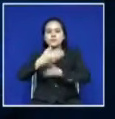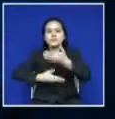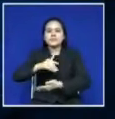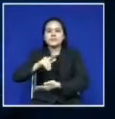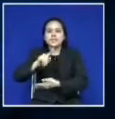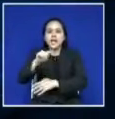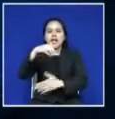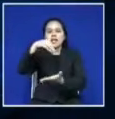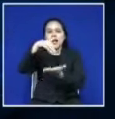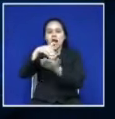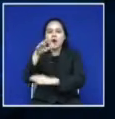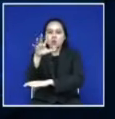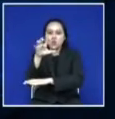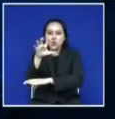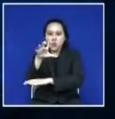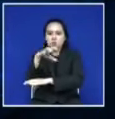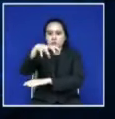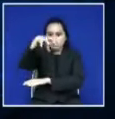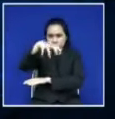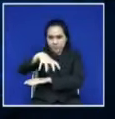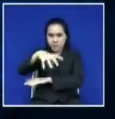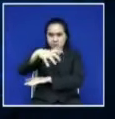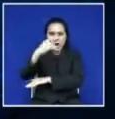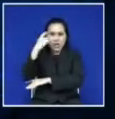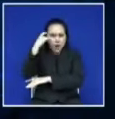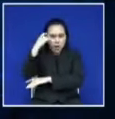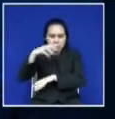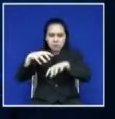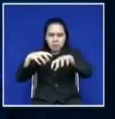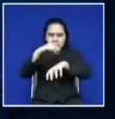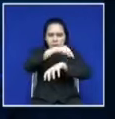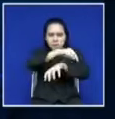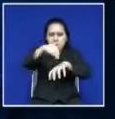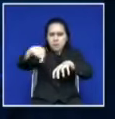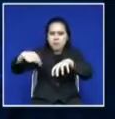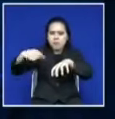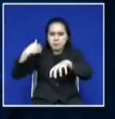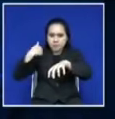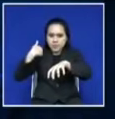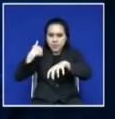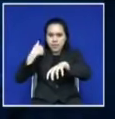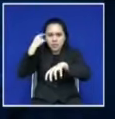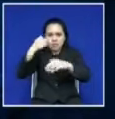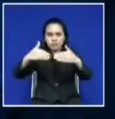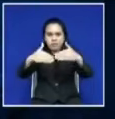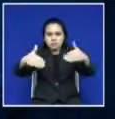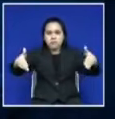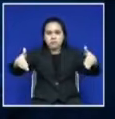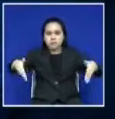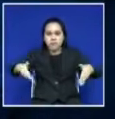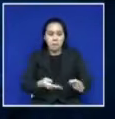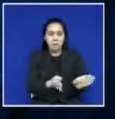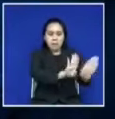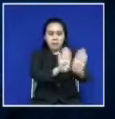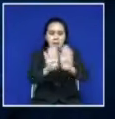ที่คาดว่าเป็นแหล่งระบาดนะครับจะเราจะไม่ปิดทั้งหมดนะครับแต่ว่าเราจะปิด